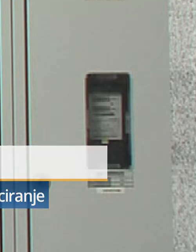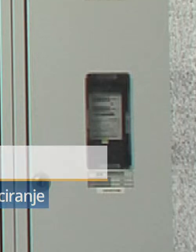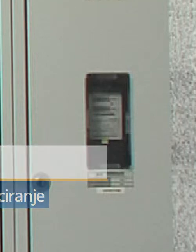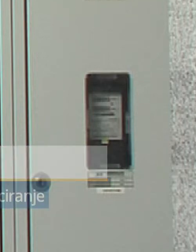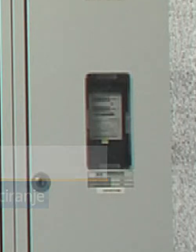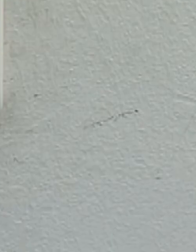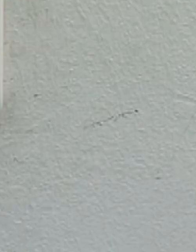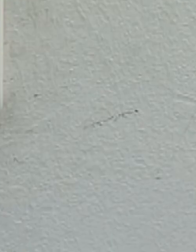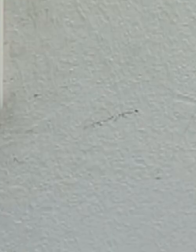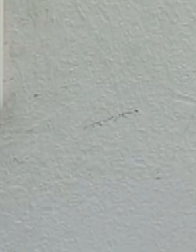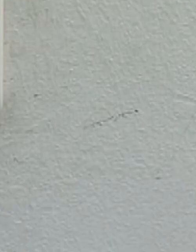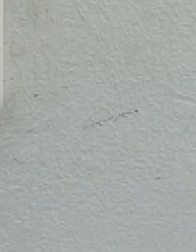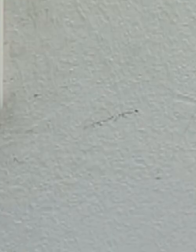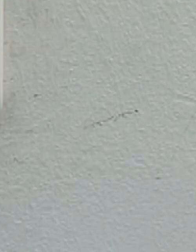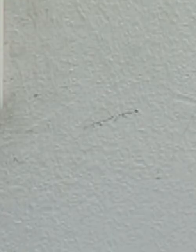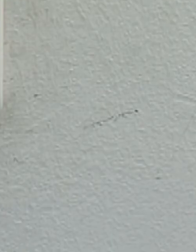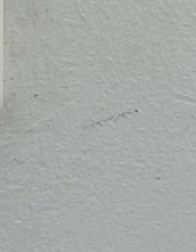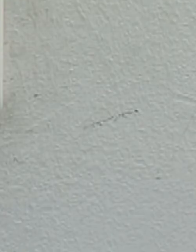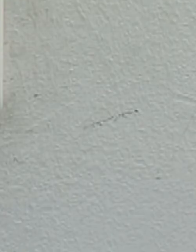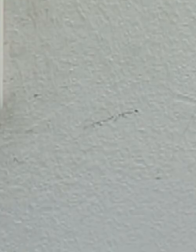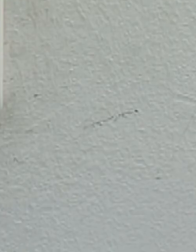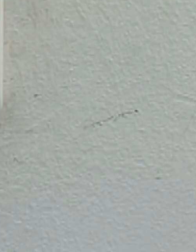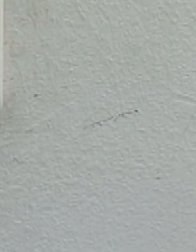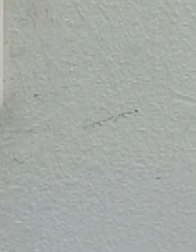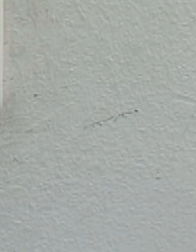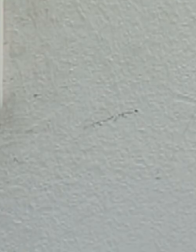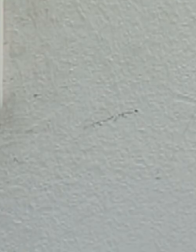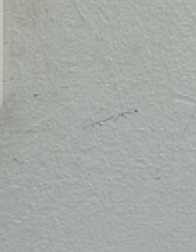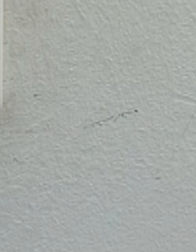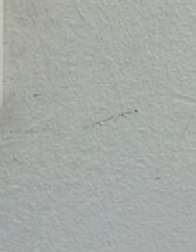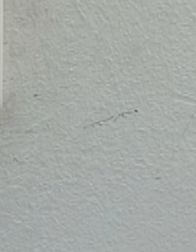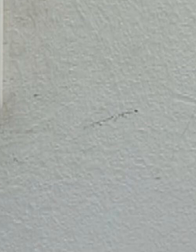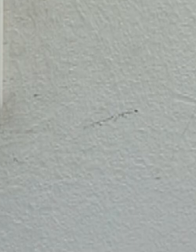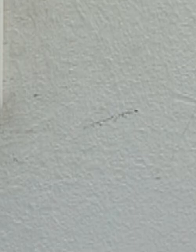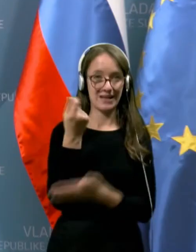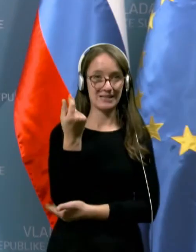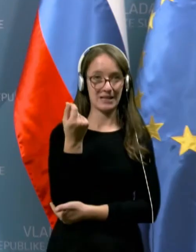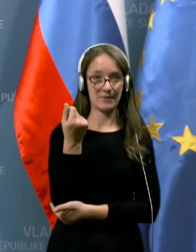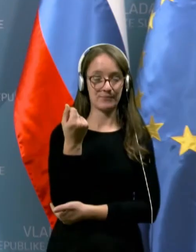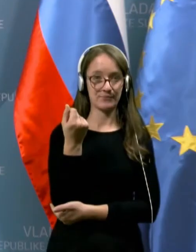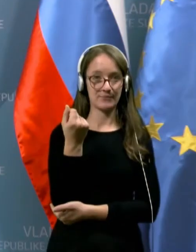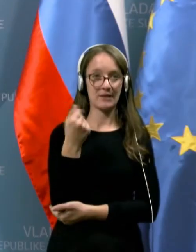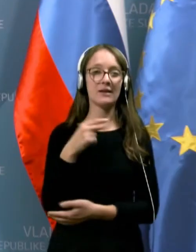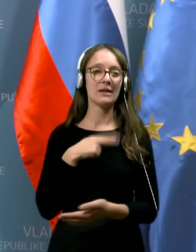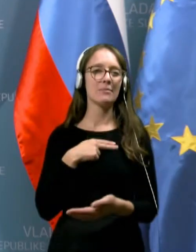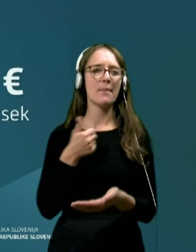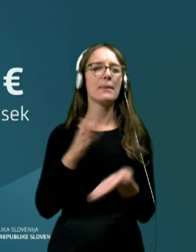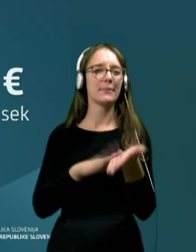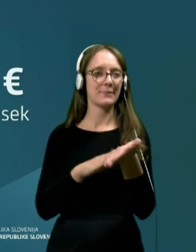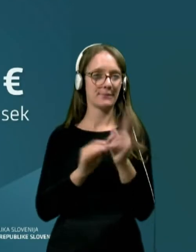položnicah za elektriko že pozna pravočasna vladna regulacija cen električne energije. Tukaj imam primer